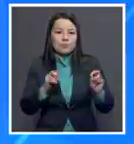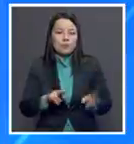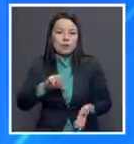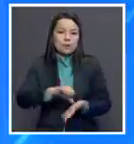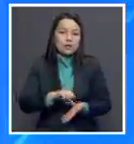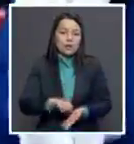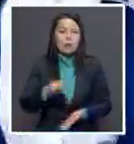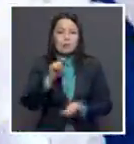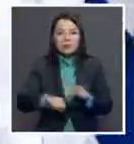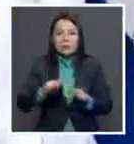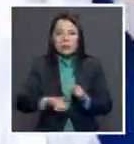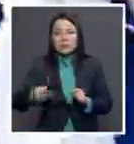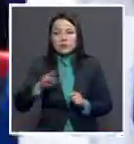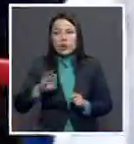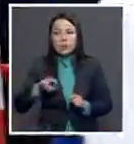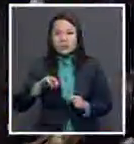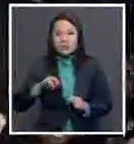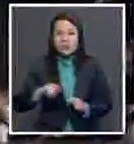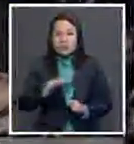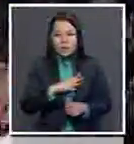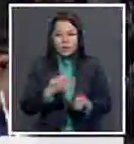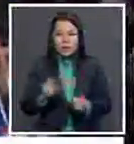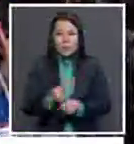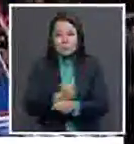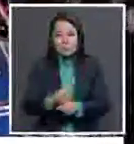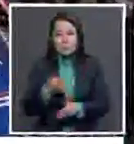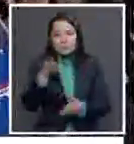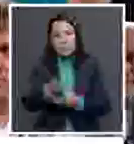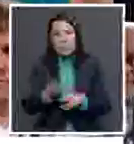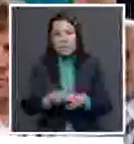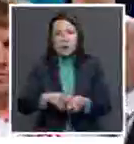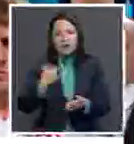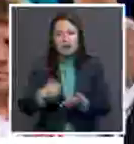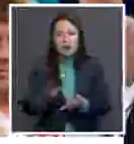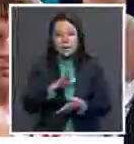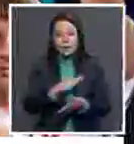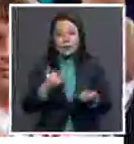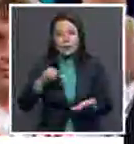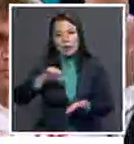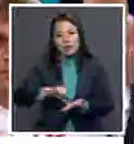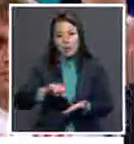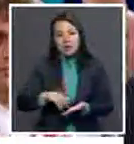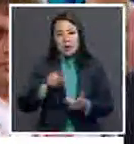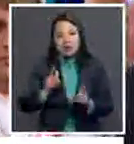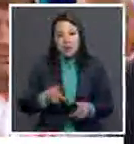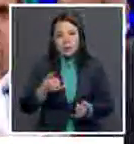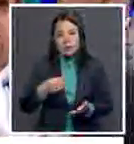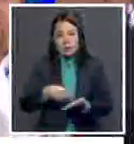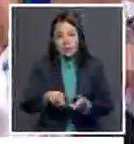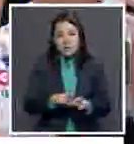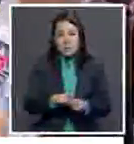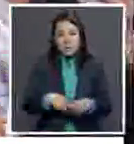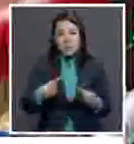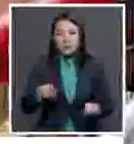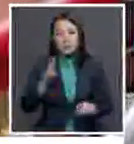Альварес өткен аптада ресми түрде жоспарланған жұдырықтасудан бас тартқан еді. Алайда отандасымыз оған қарамастан сол күні басқа былғары